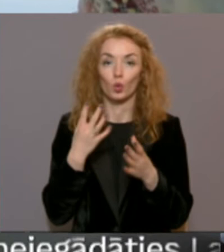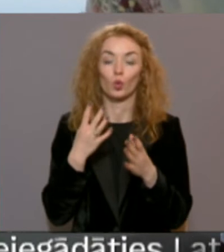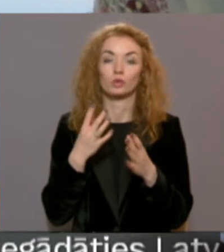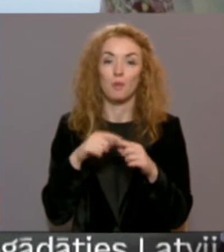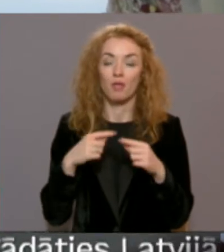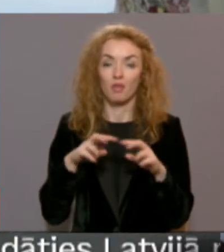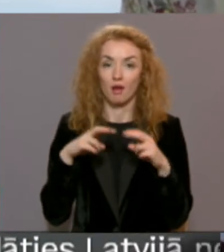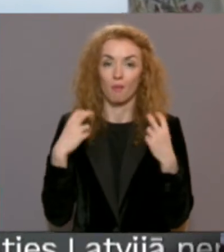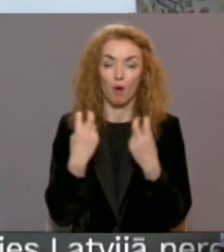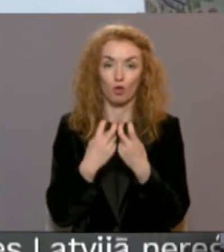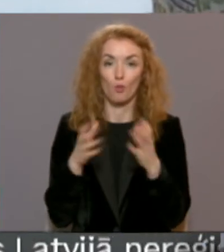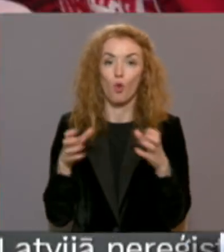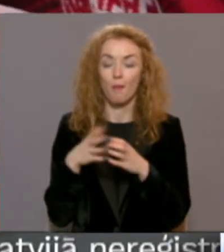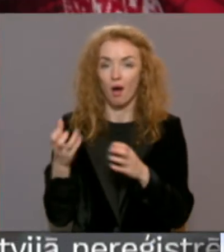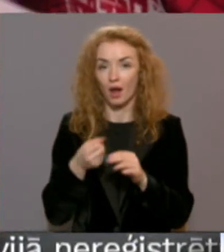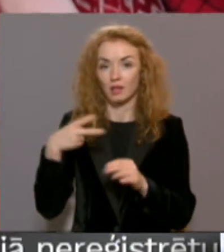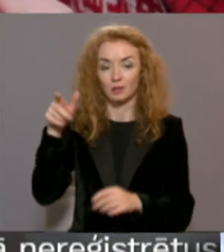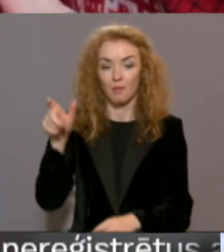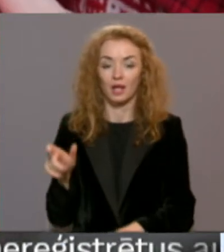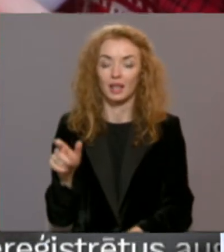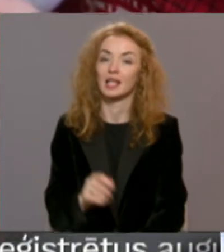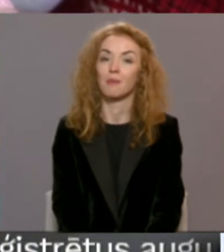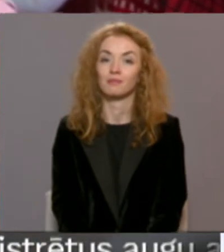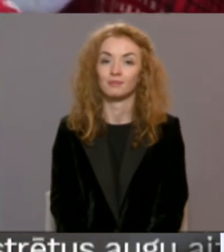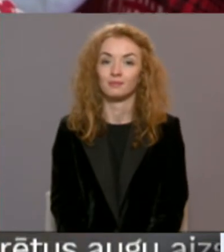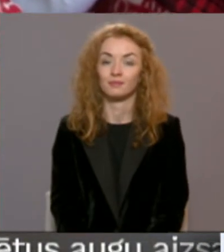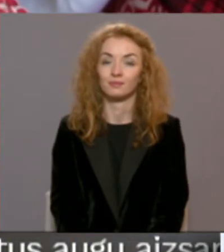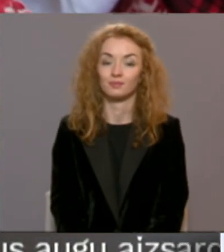padomu kopā ar piecinātajiem ekspertiem. Dace Siliņa, Artis Super, RTV.